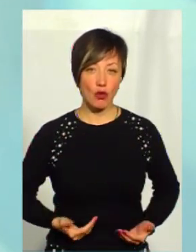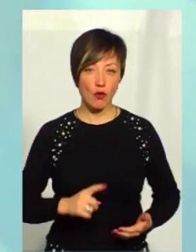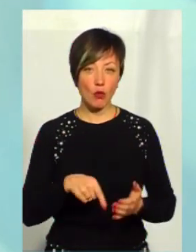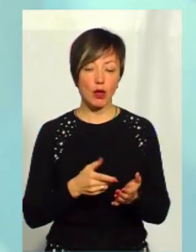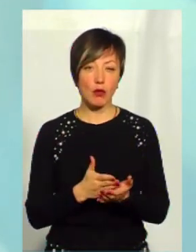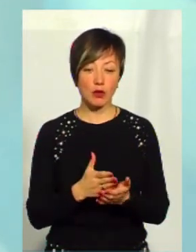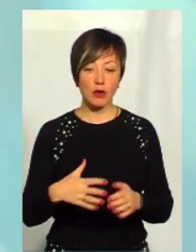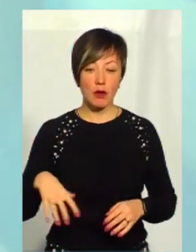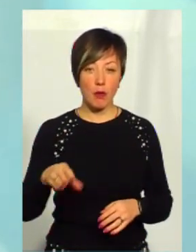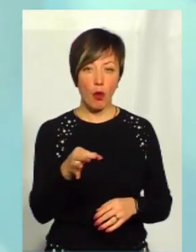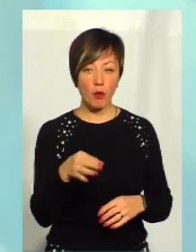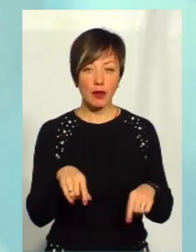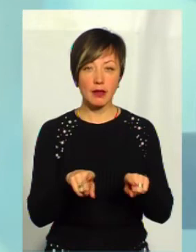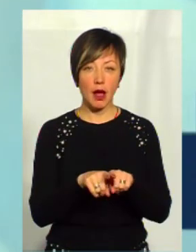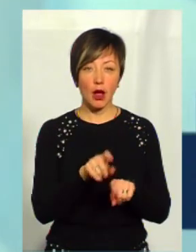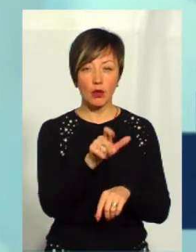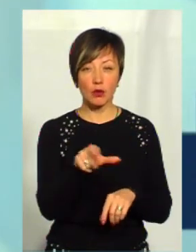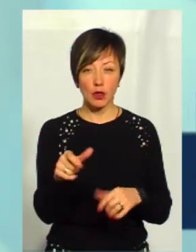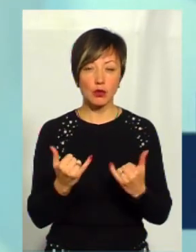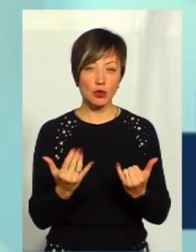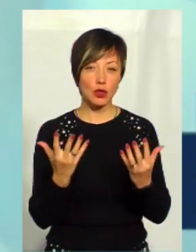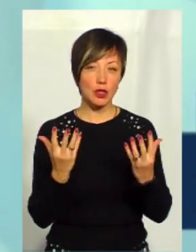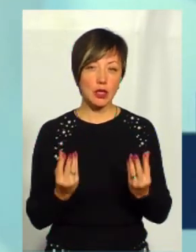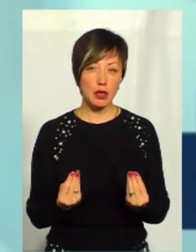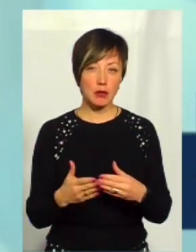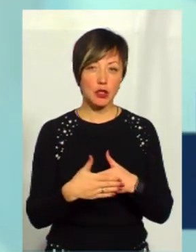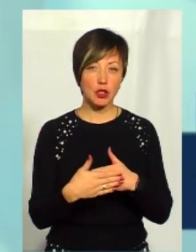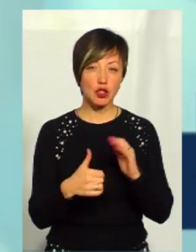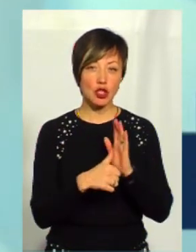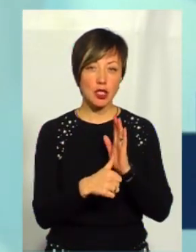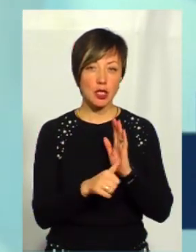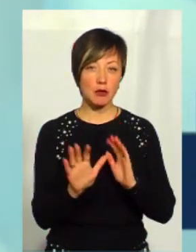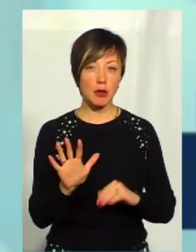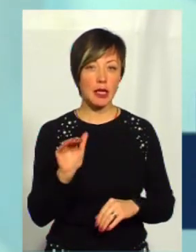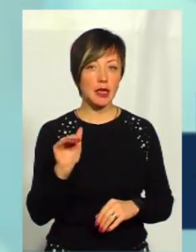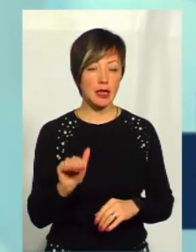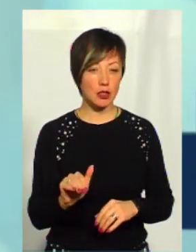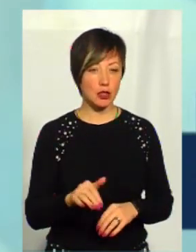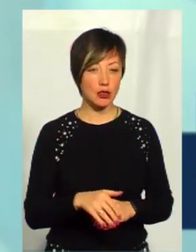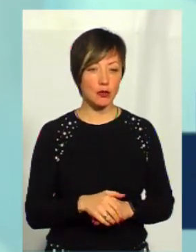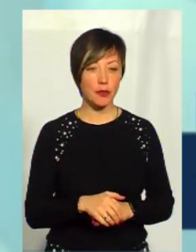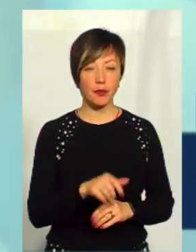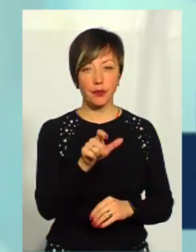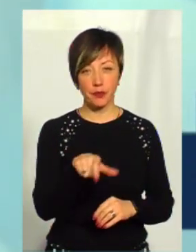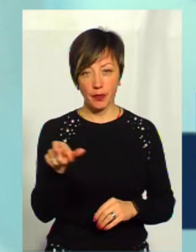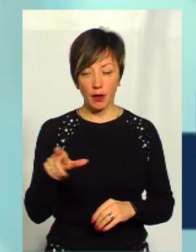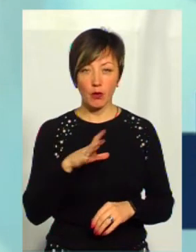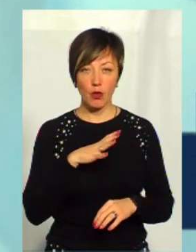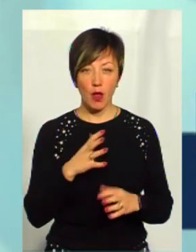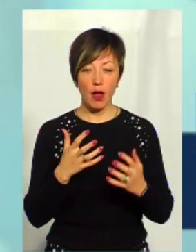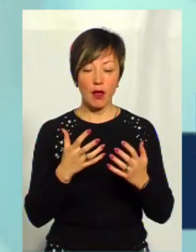нас по області таких пільговиків на сьогоднішній день близько 65 тисяч, яким була нарахована